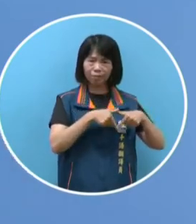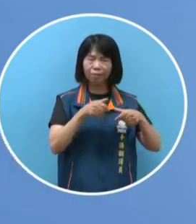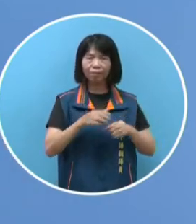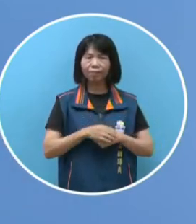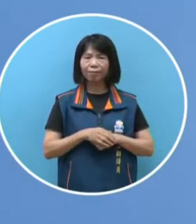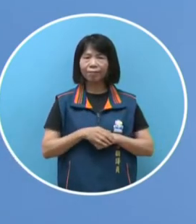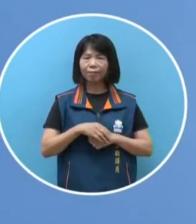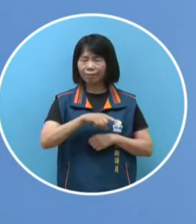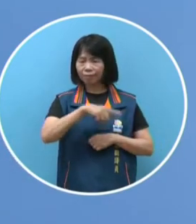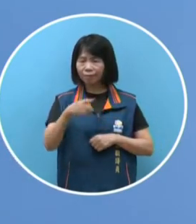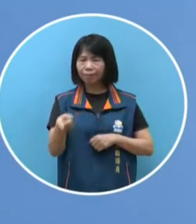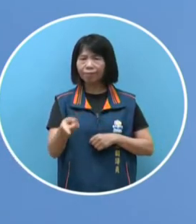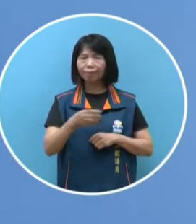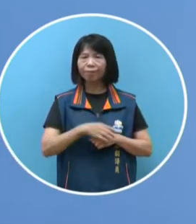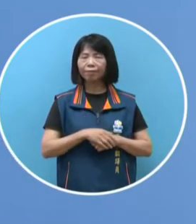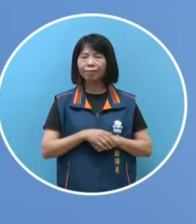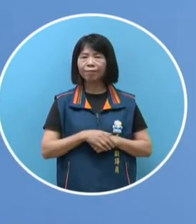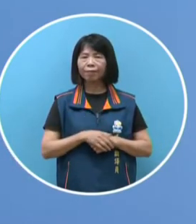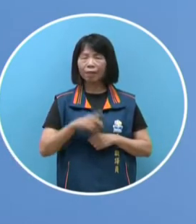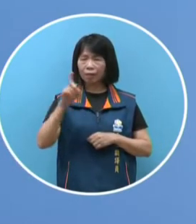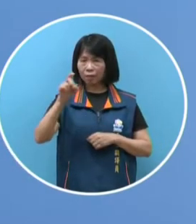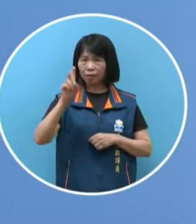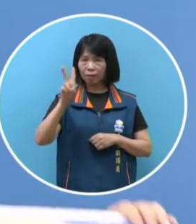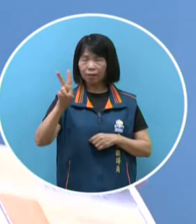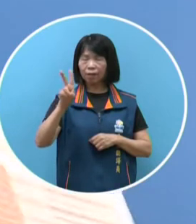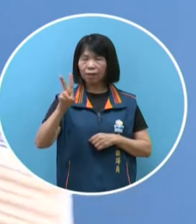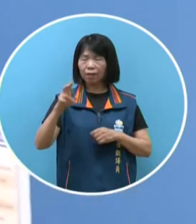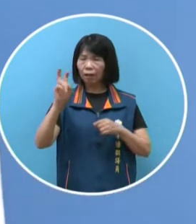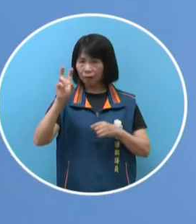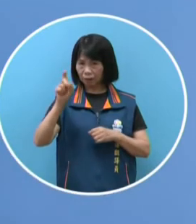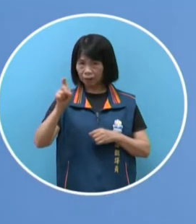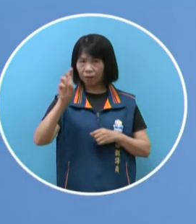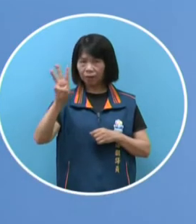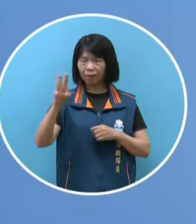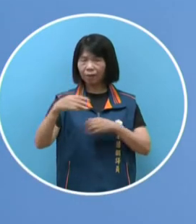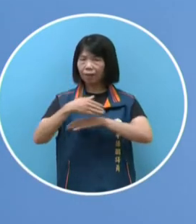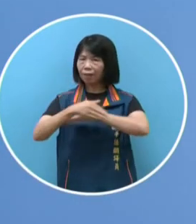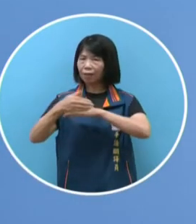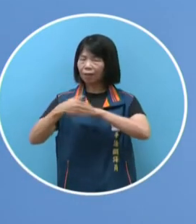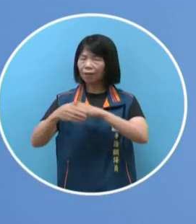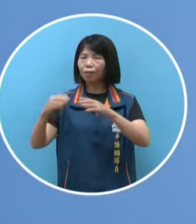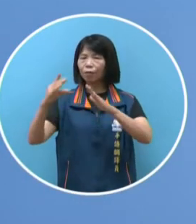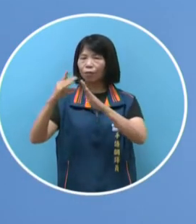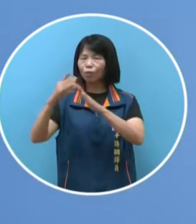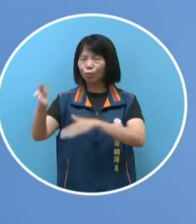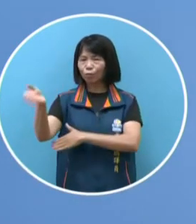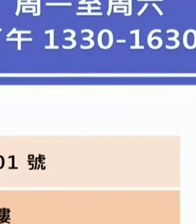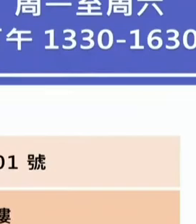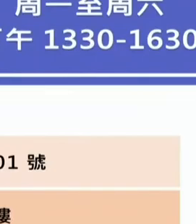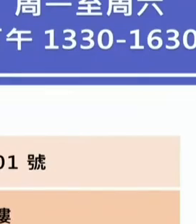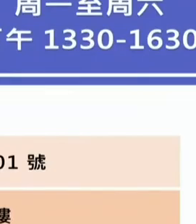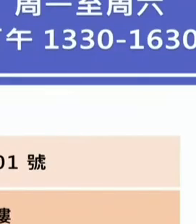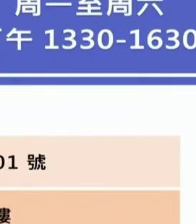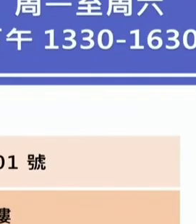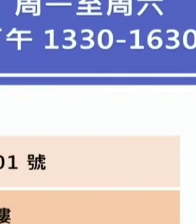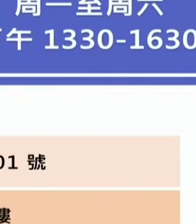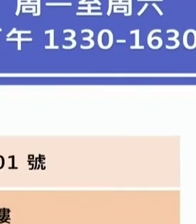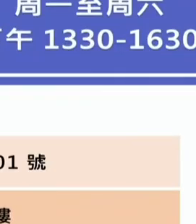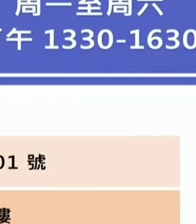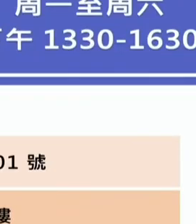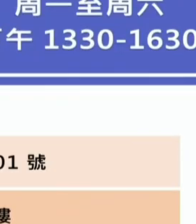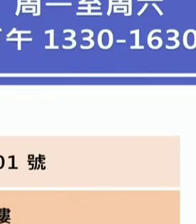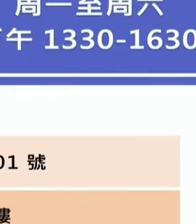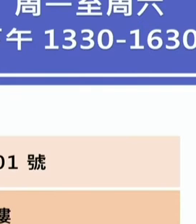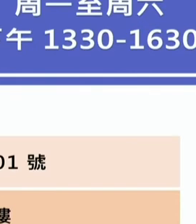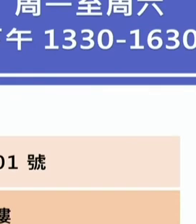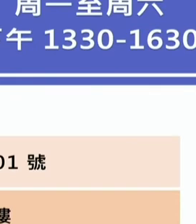那再来就是有13个乡镇的户政事务所啊，在那个地方。那我们每天